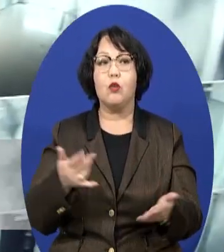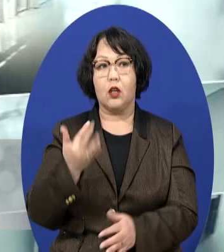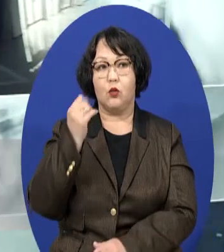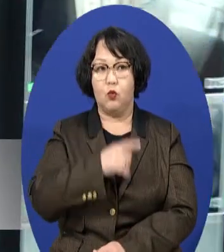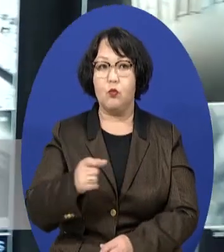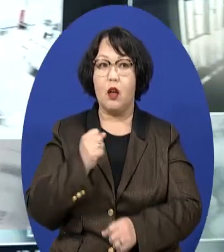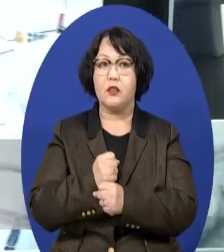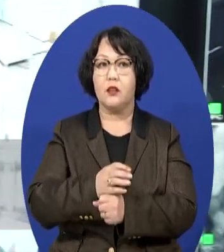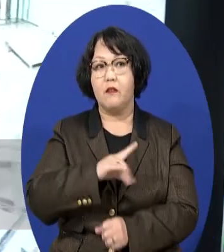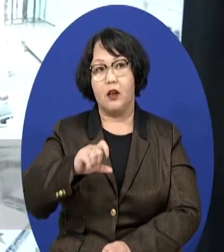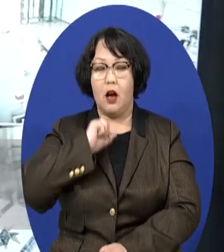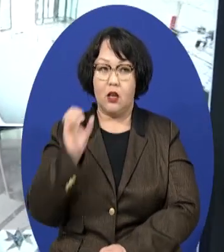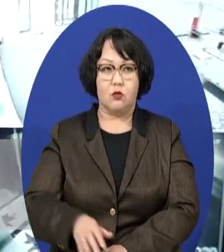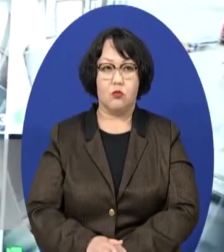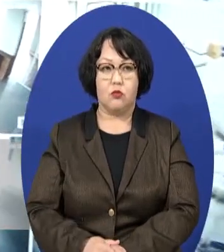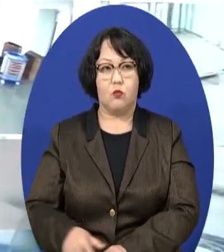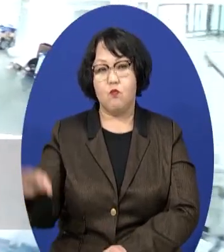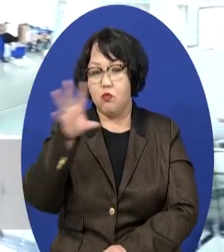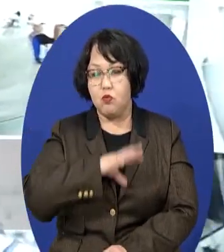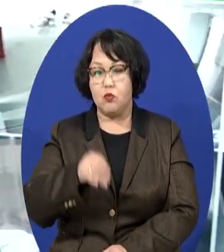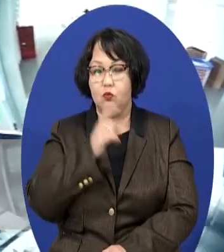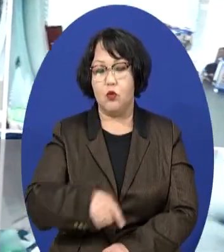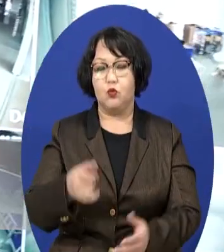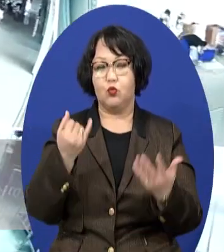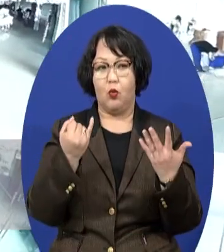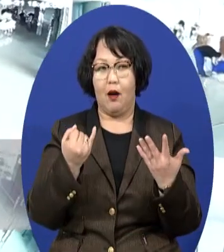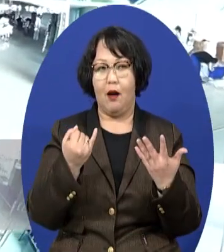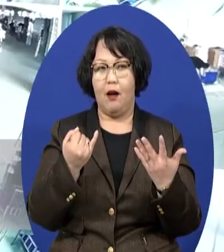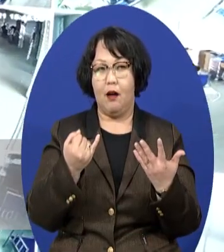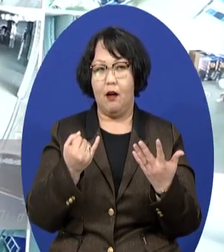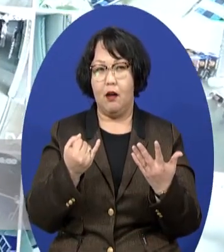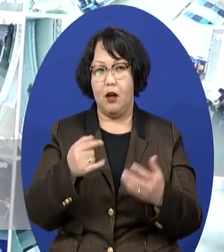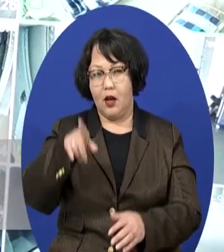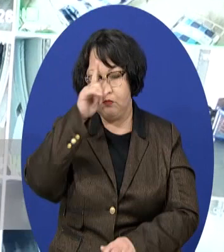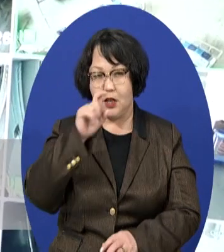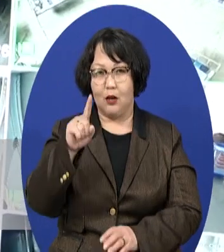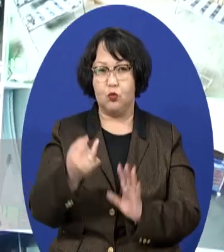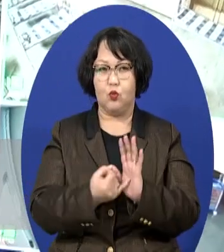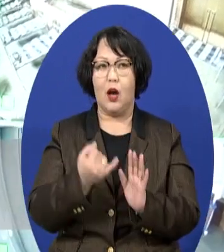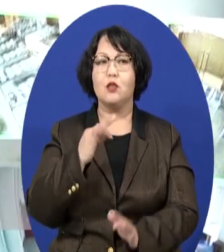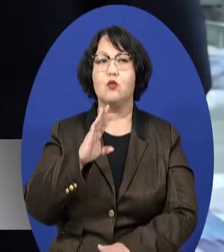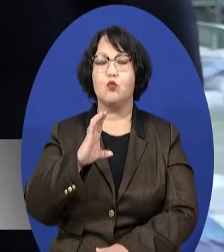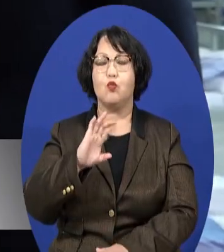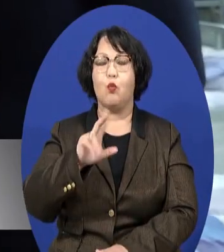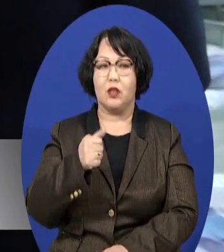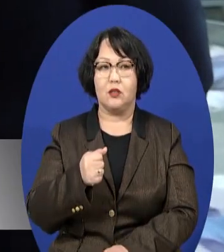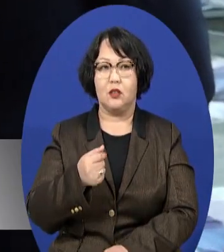ажиллах вэ? Яг энэ нийтдээ болохоор зэрэг 6 амж 16 суудагч. Тэр хүмүүс бэлэн нэг удаагийн ээлж. Нэг удаагийн ээлж.